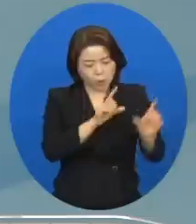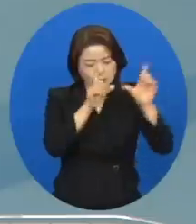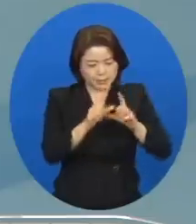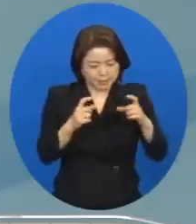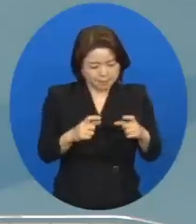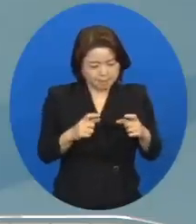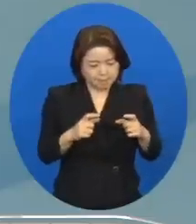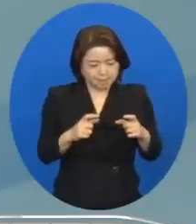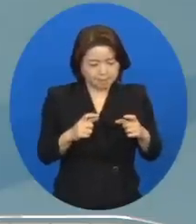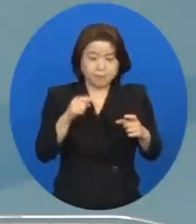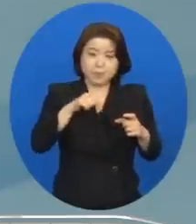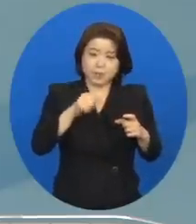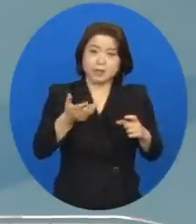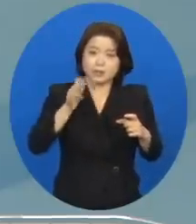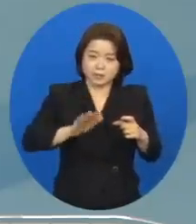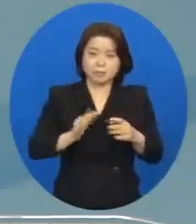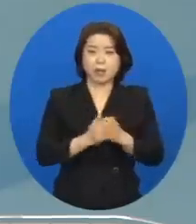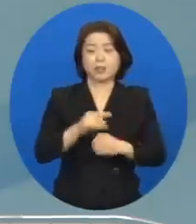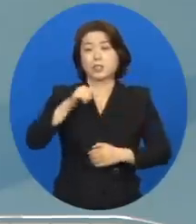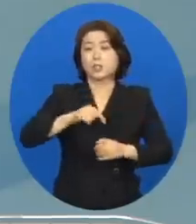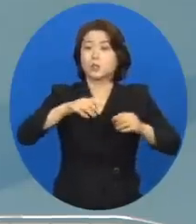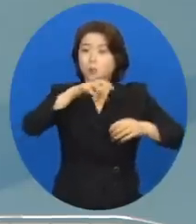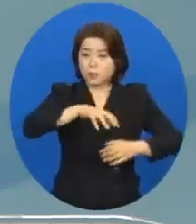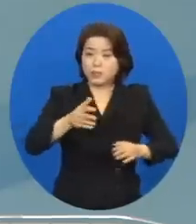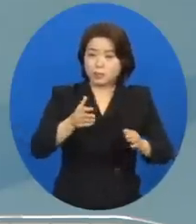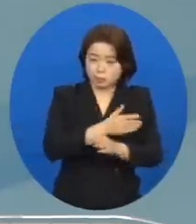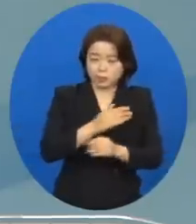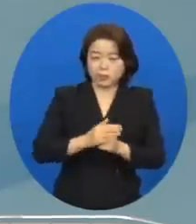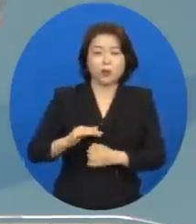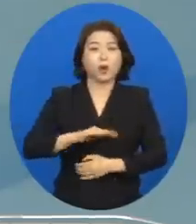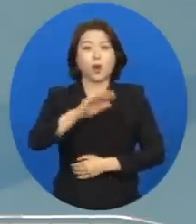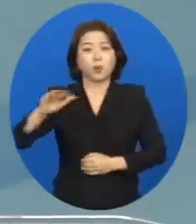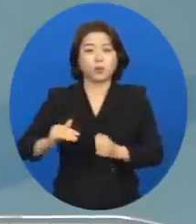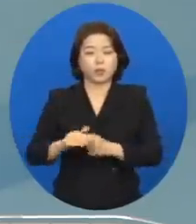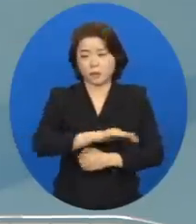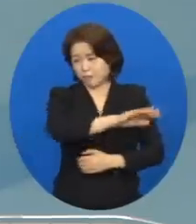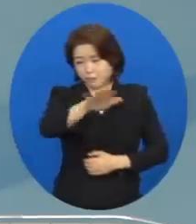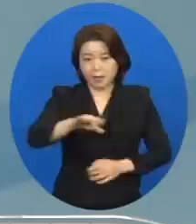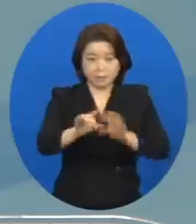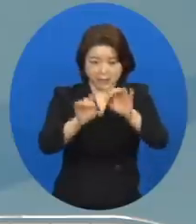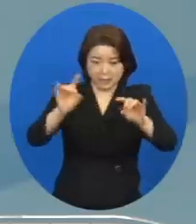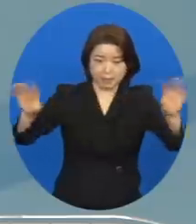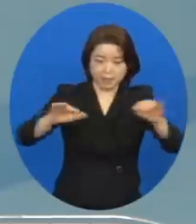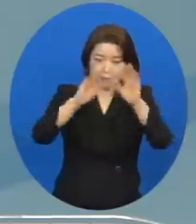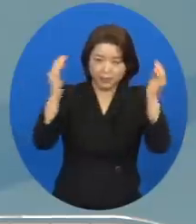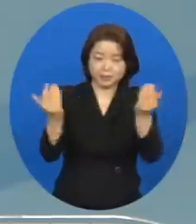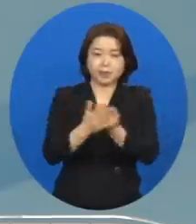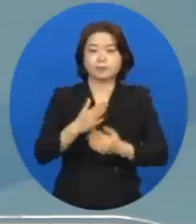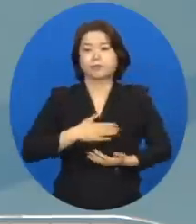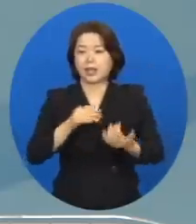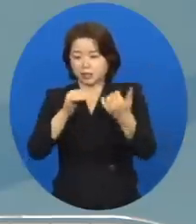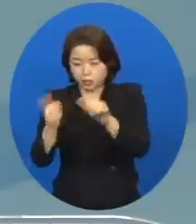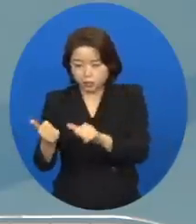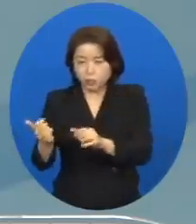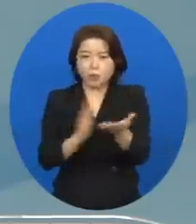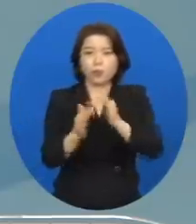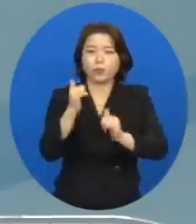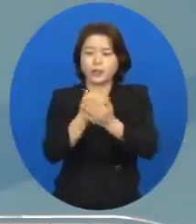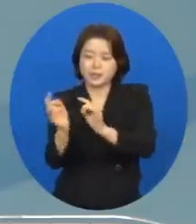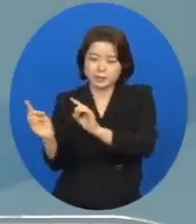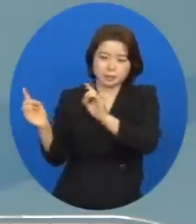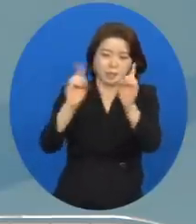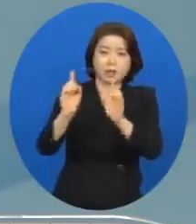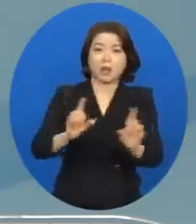영역이지만 그곳에서 우리가, 우리 모두가 다 나는 죽고 예수님으로